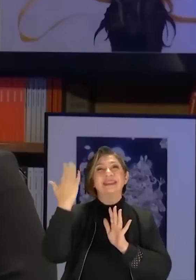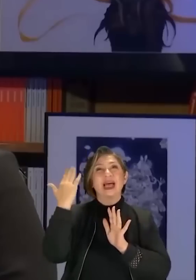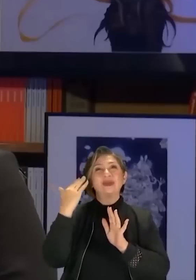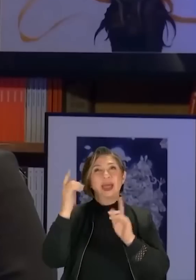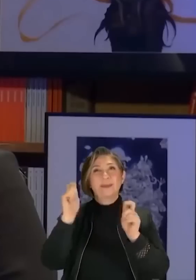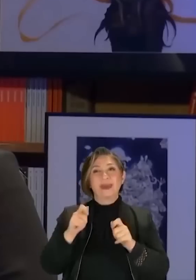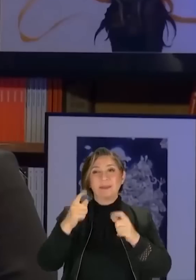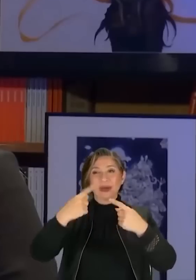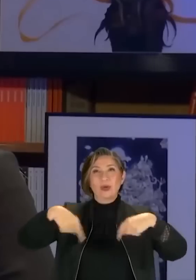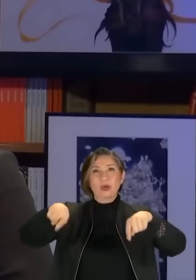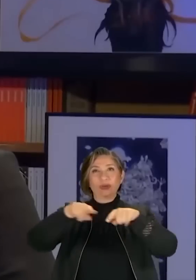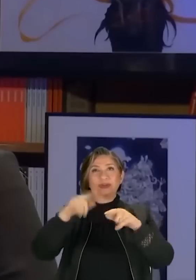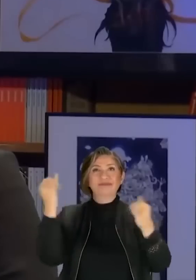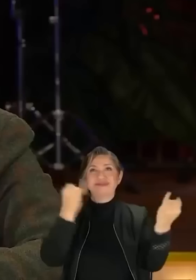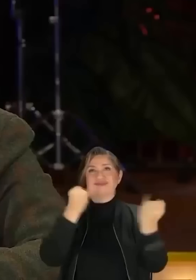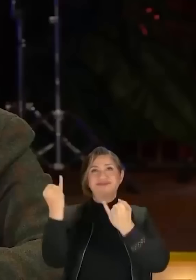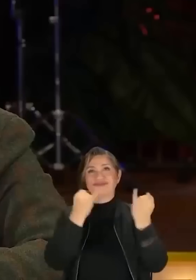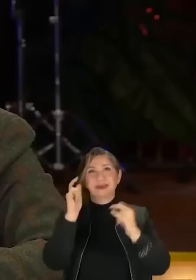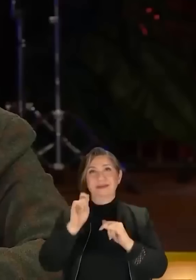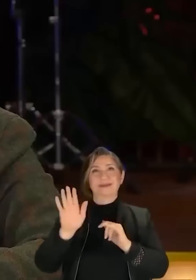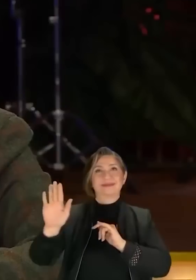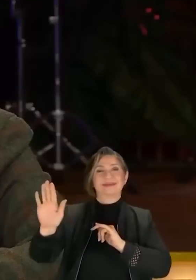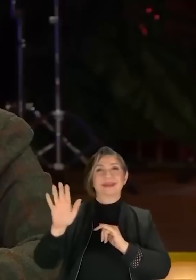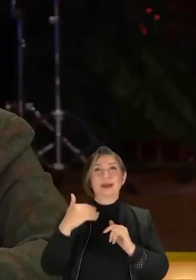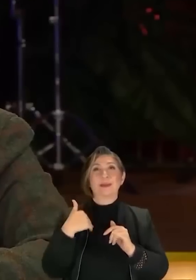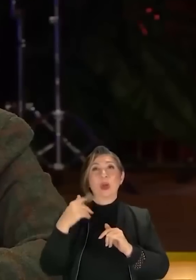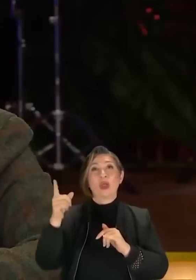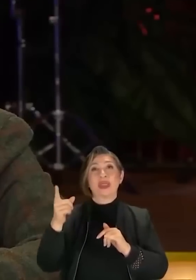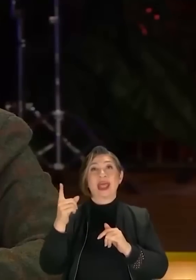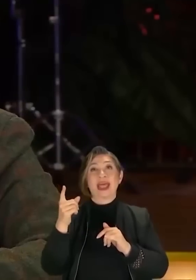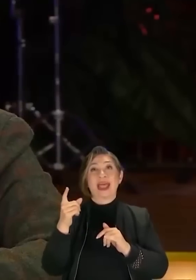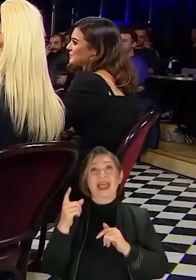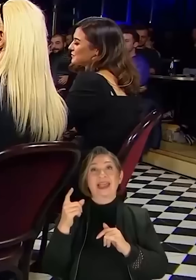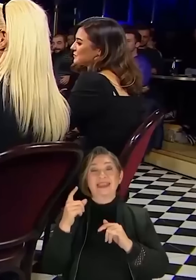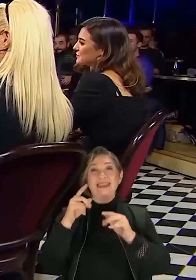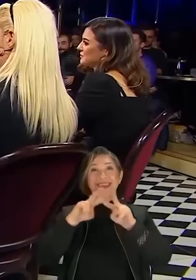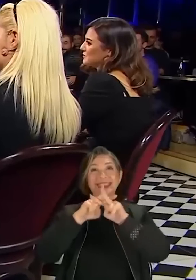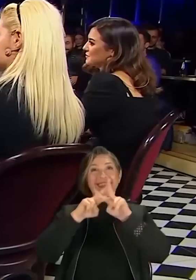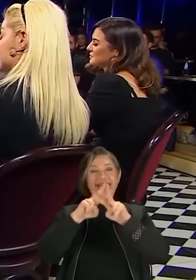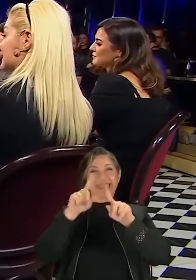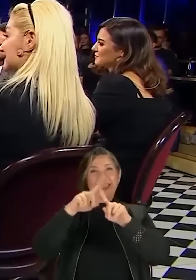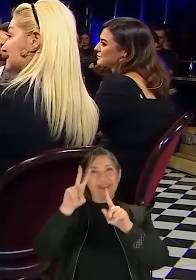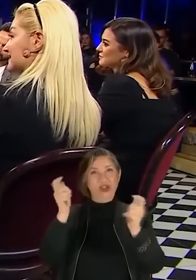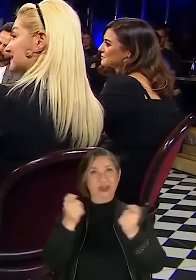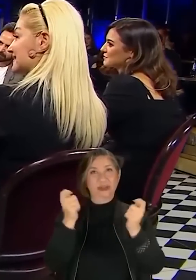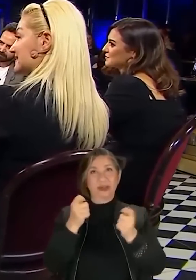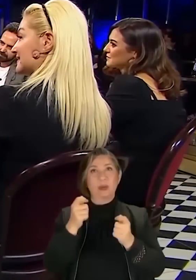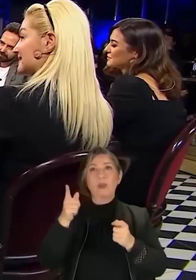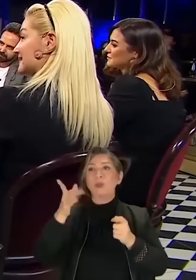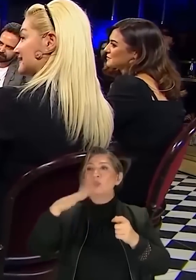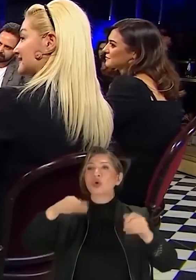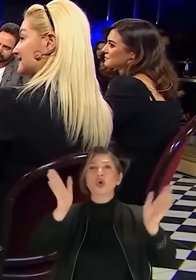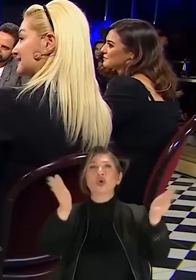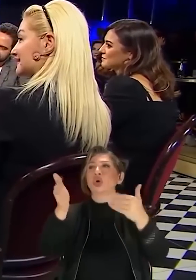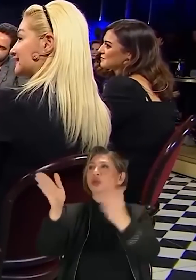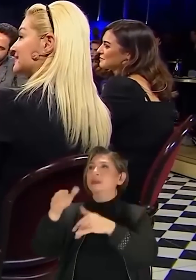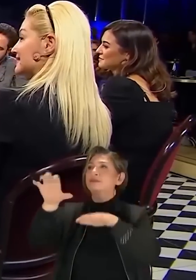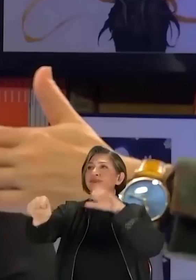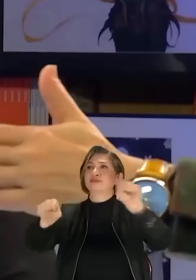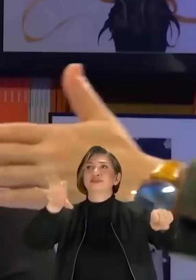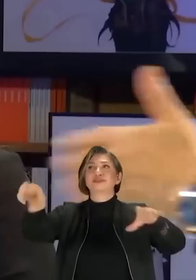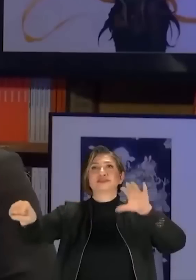oldu. Bir kulis kavgasından dolayı oldu. Ben çünkü onunla ilgili şey yapıyordum. Star Televizyon'da çalışırken. Bu bütün kulisleri